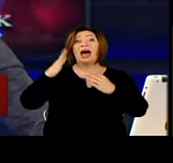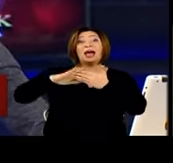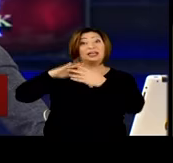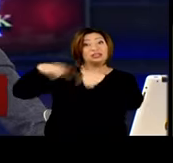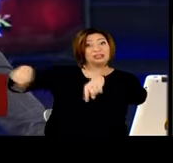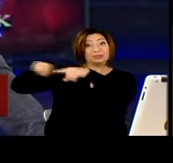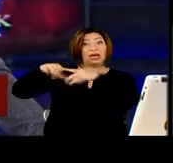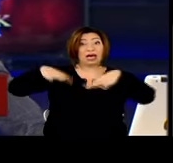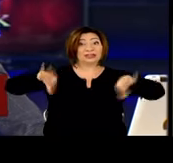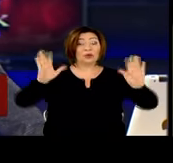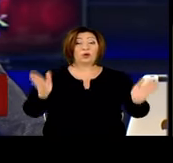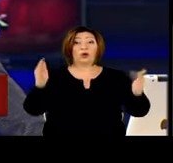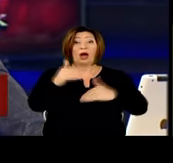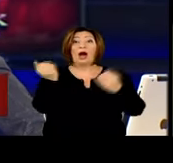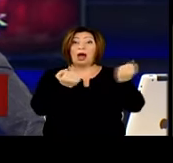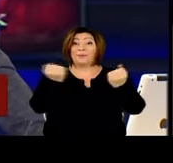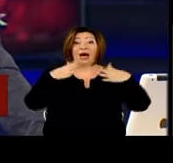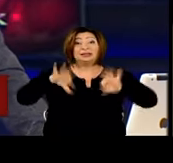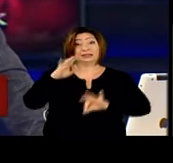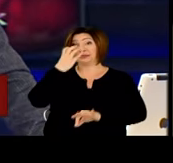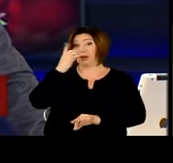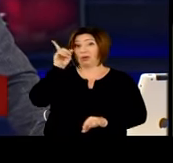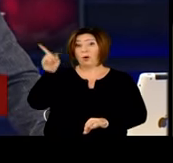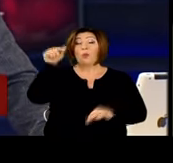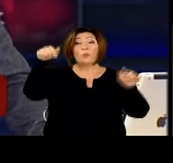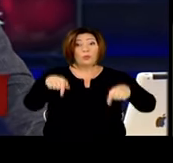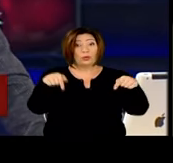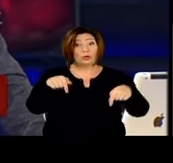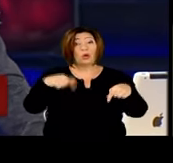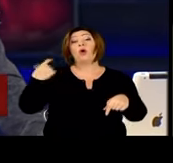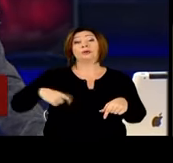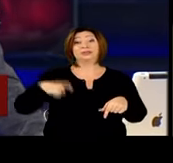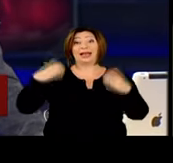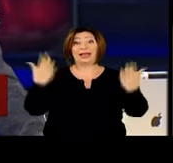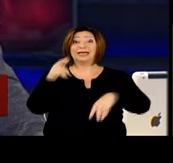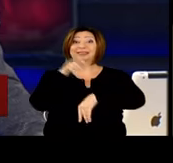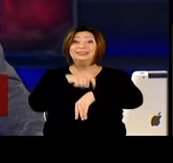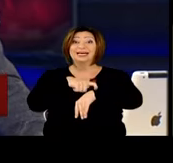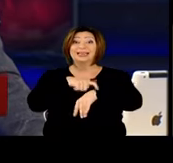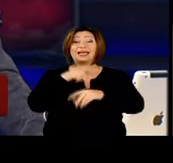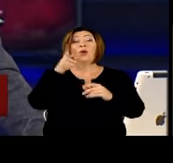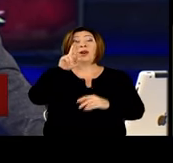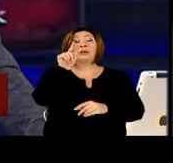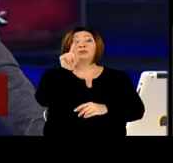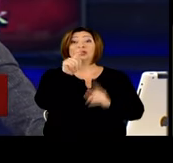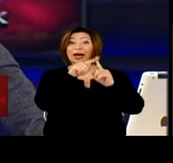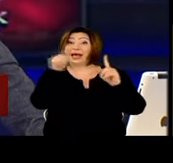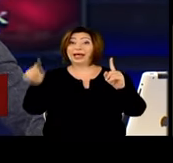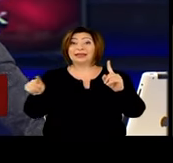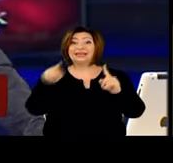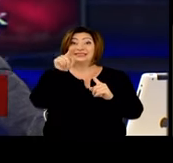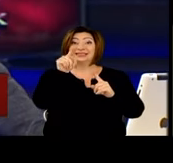hazır, kuryelerimiz ve arabalarımız hazır. Bugün özellikle saat yarıma kadar